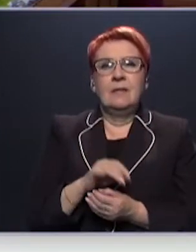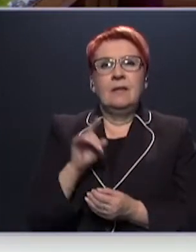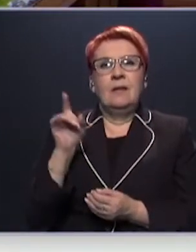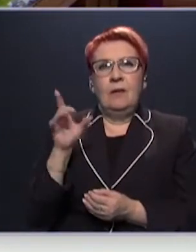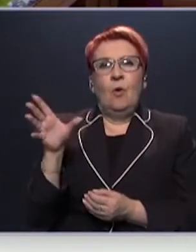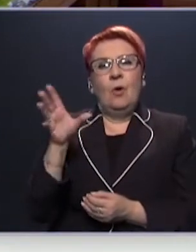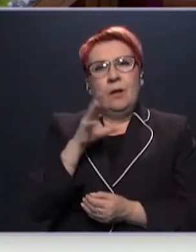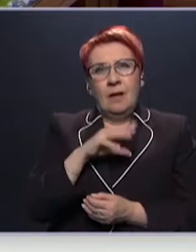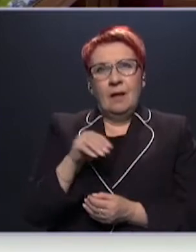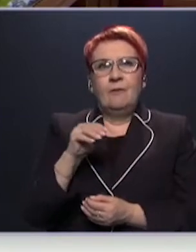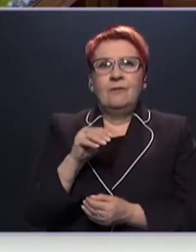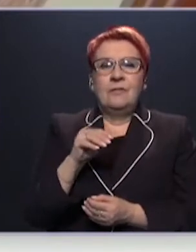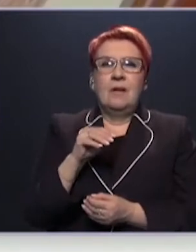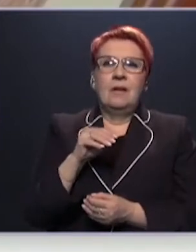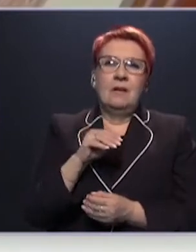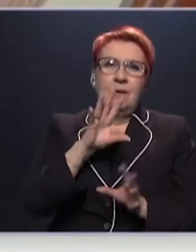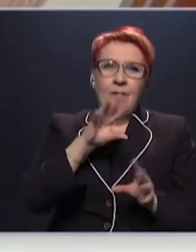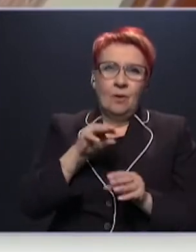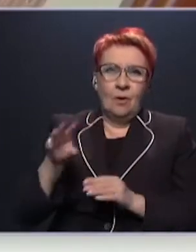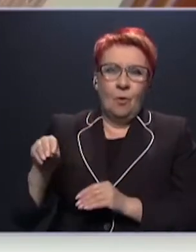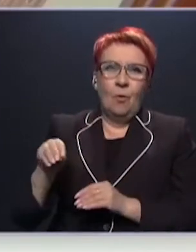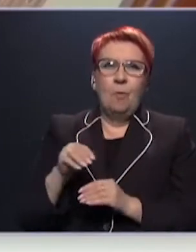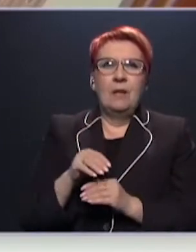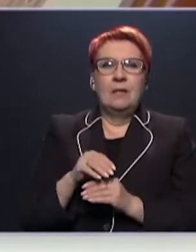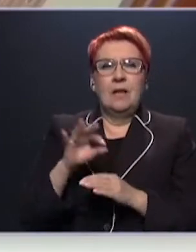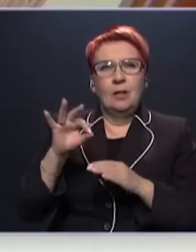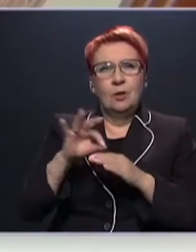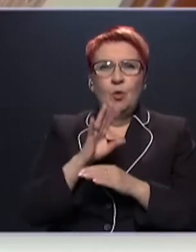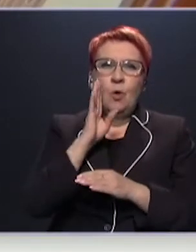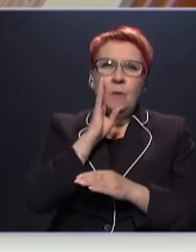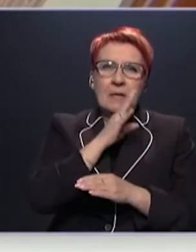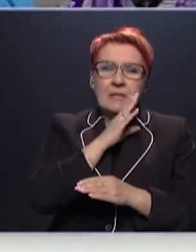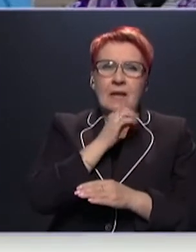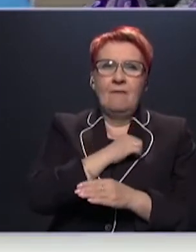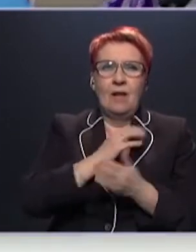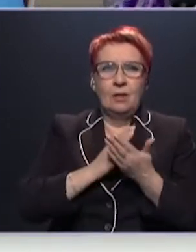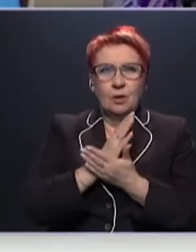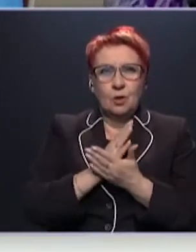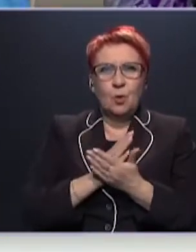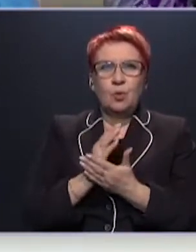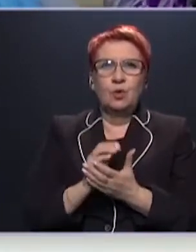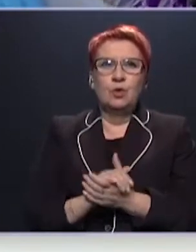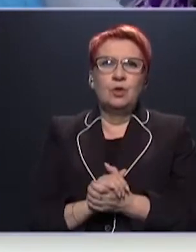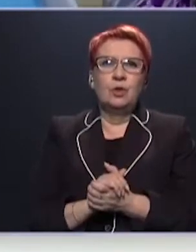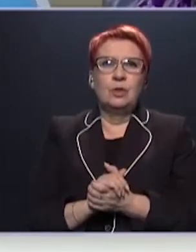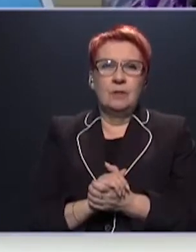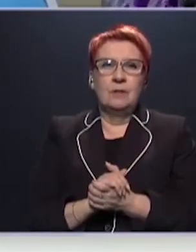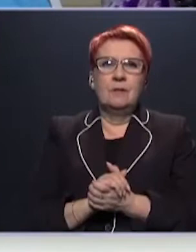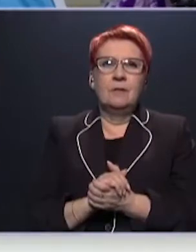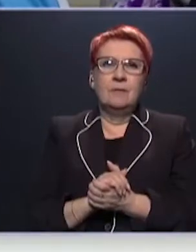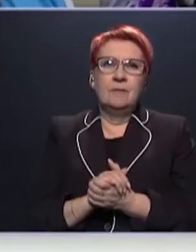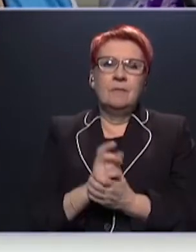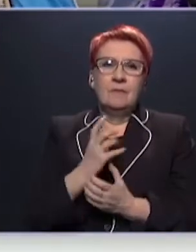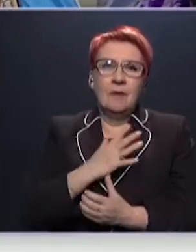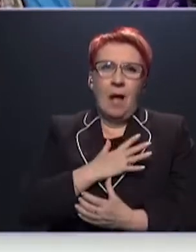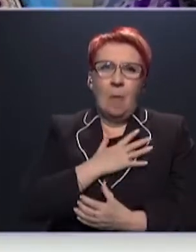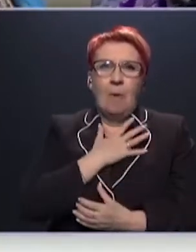тоже всех военнослужащих и их жен, матерей. Это очень важно сейчас, да.